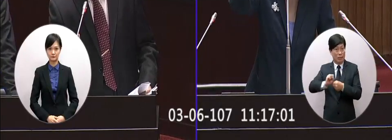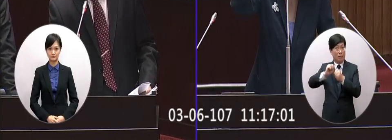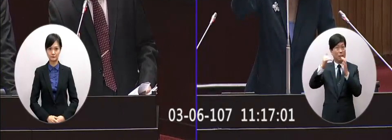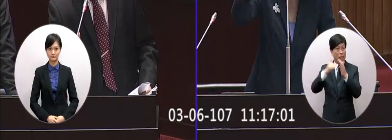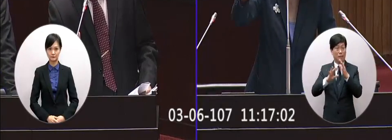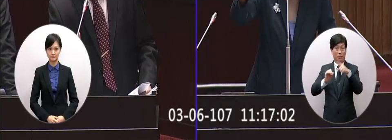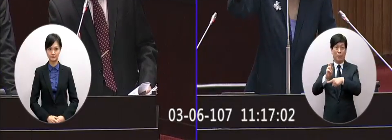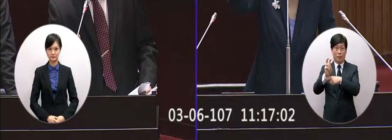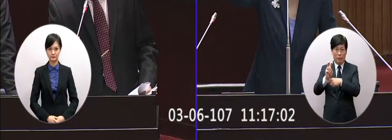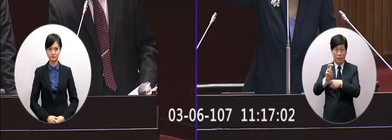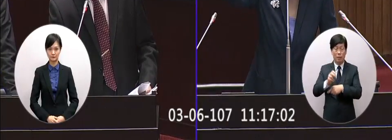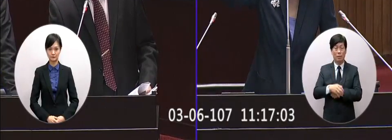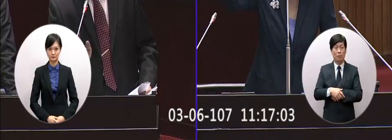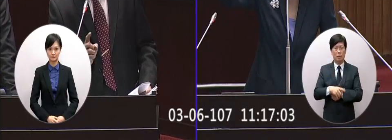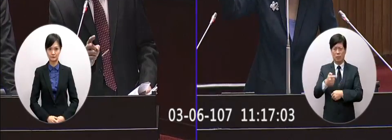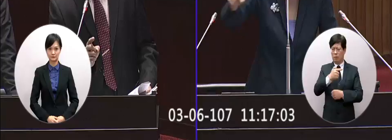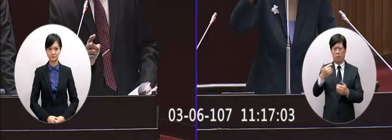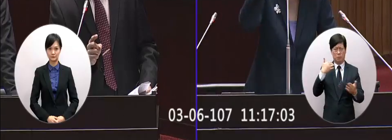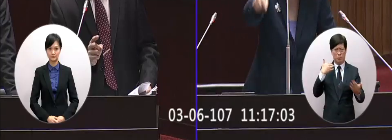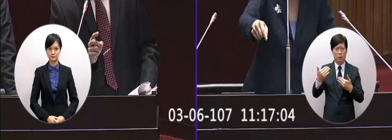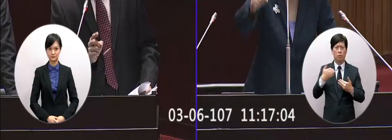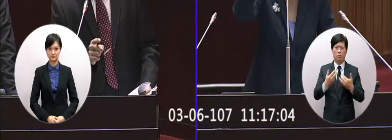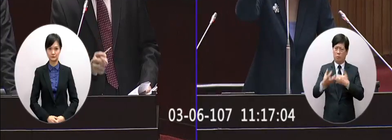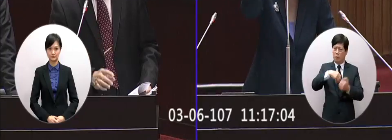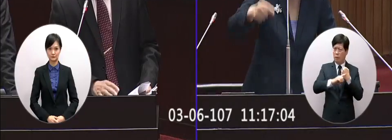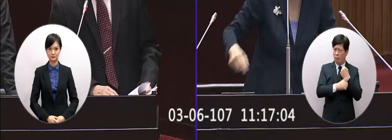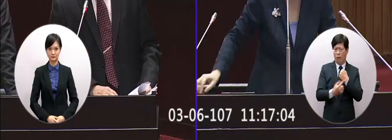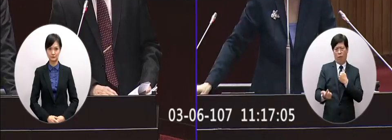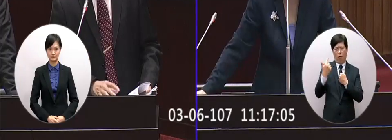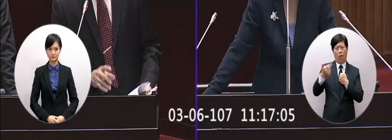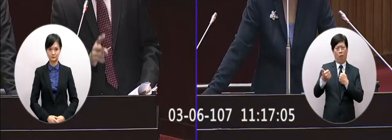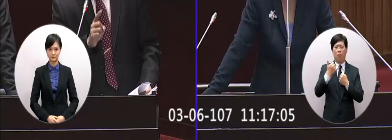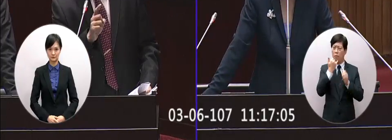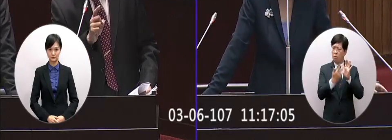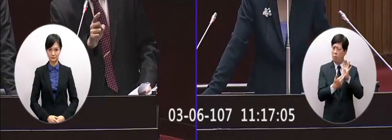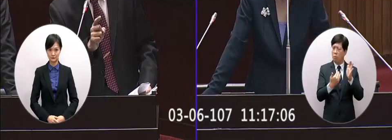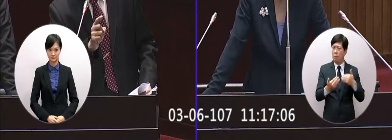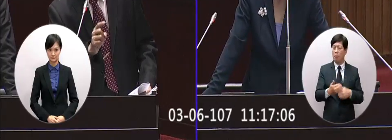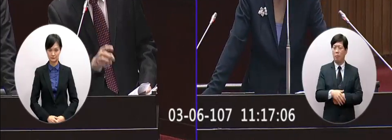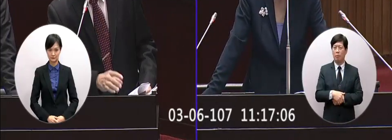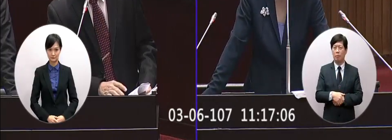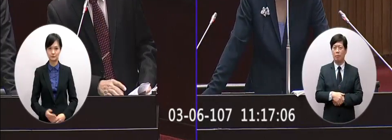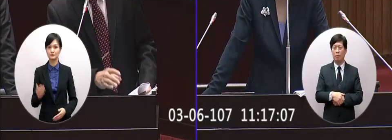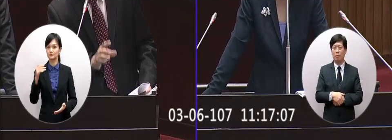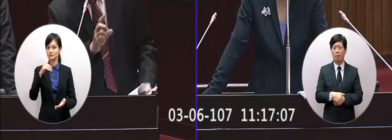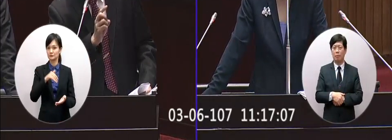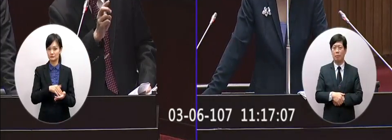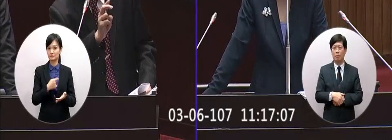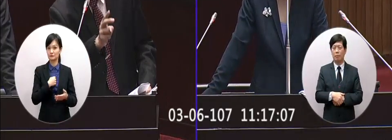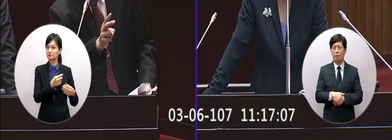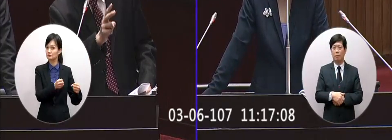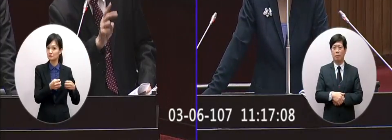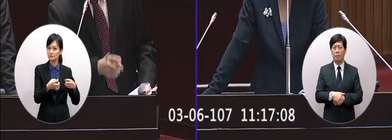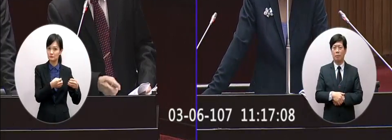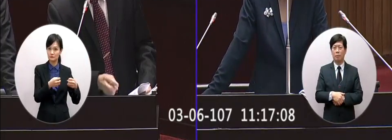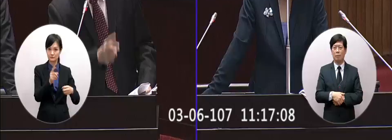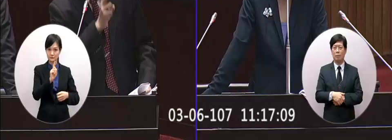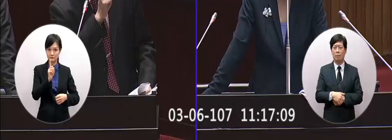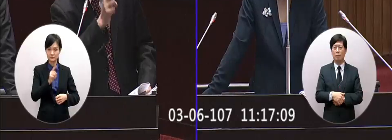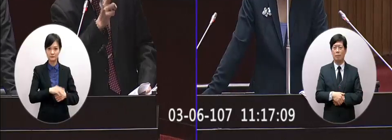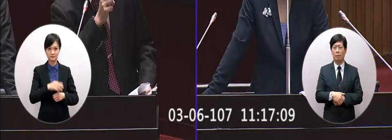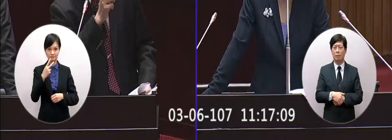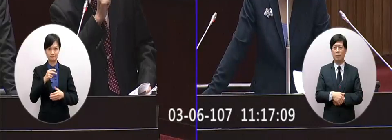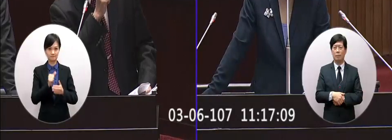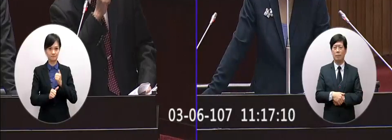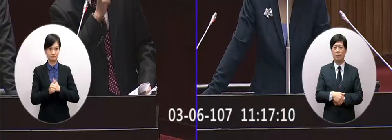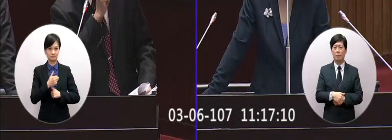到20%。这么明确的事情把它入法，还比较能够说服人。 我们到最后就是在谈的，我们就是所谓再生